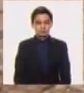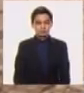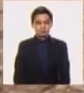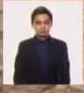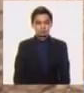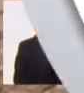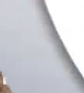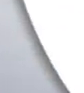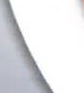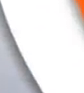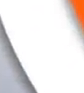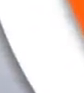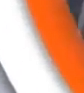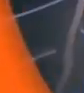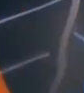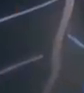облысы.